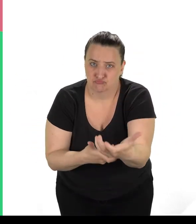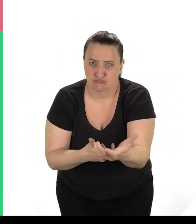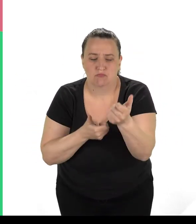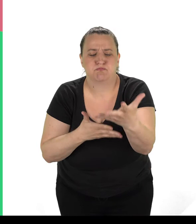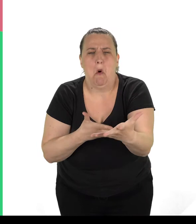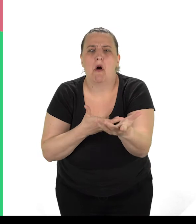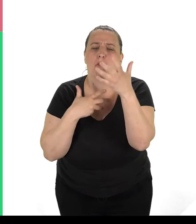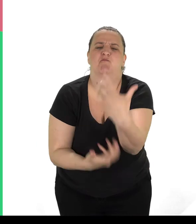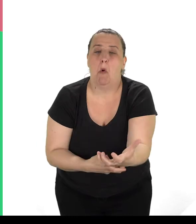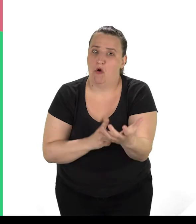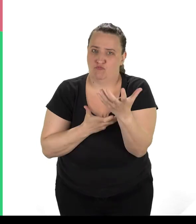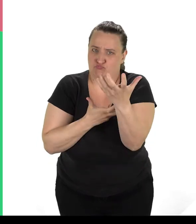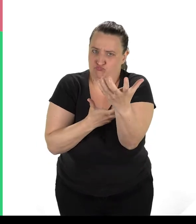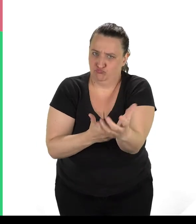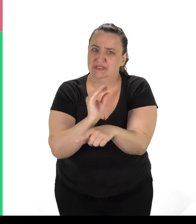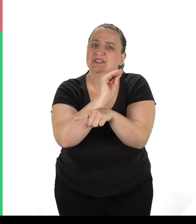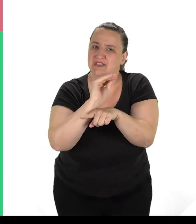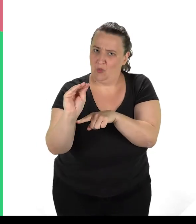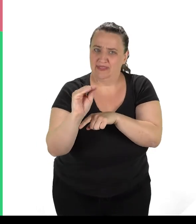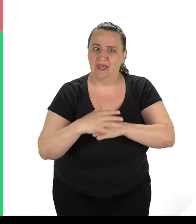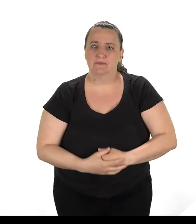Posez-moi toujours en sécurité.